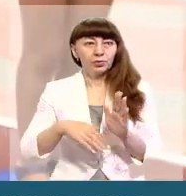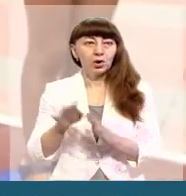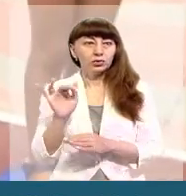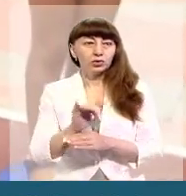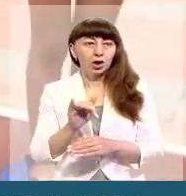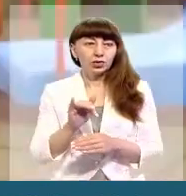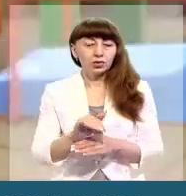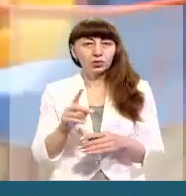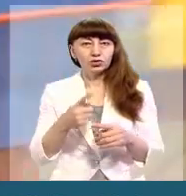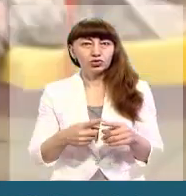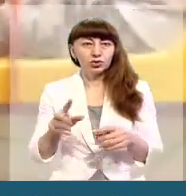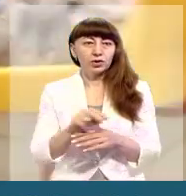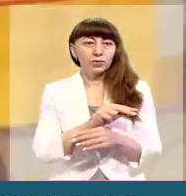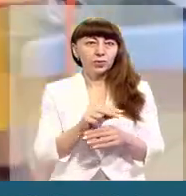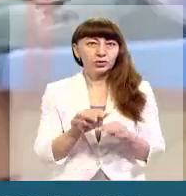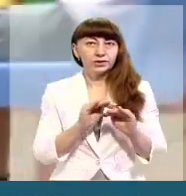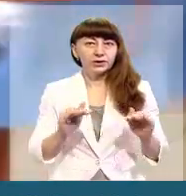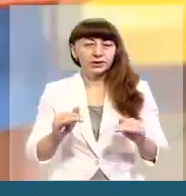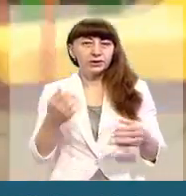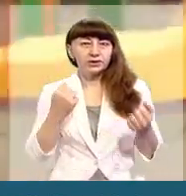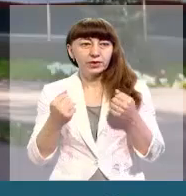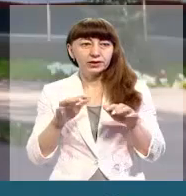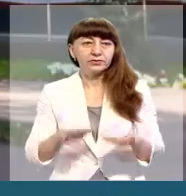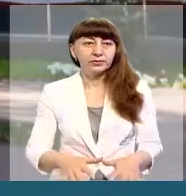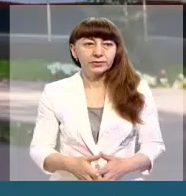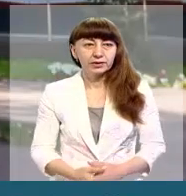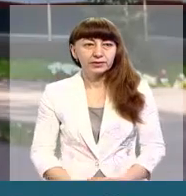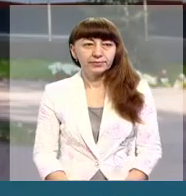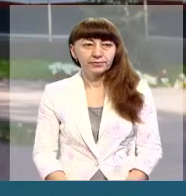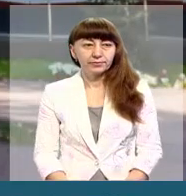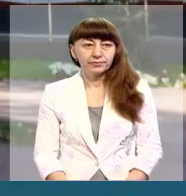абаттандыру, сондай-ақ қоғамдық аумақтарды жарықтандыру жобаларын ұсынады.